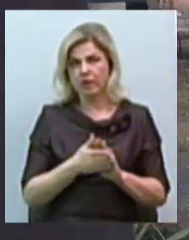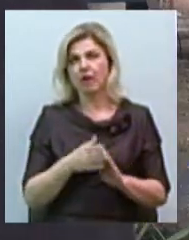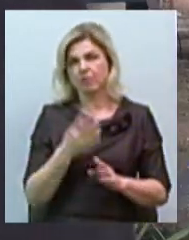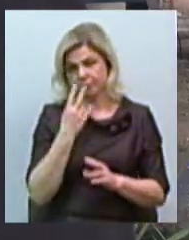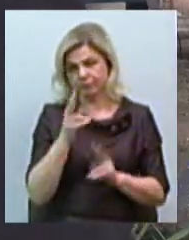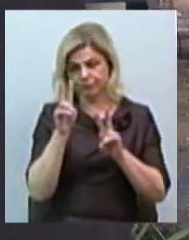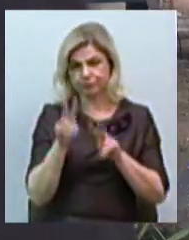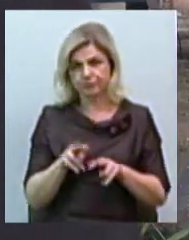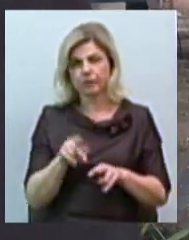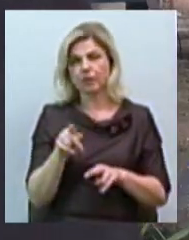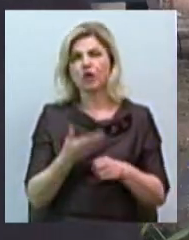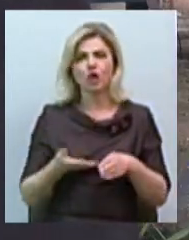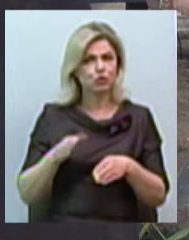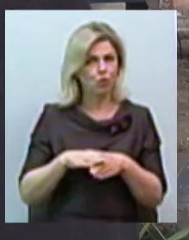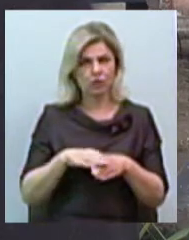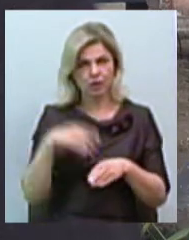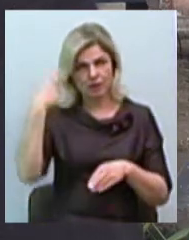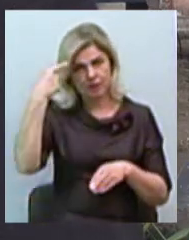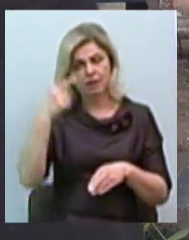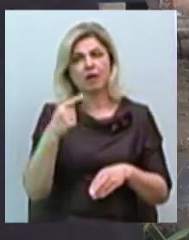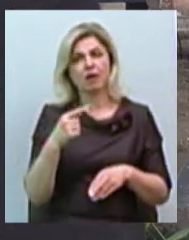перебіг сказу з усіма